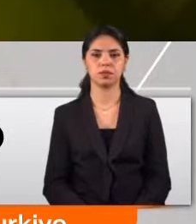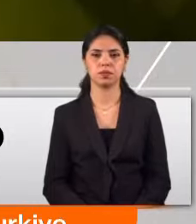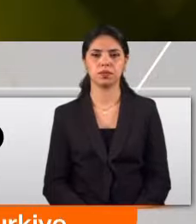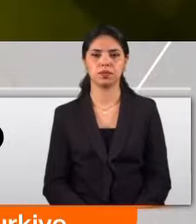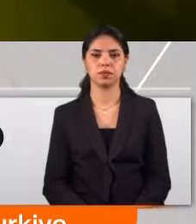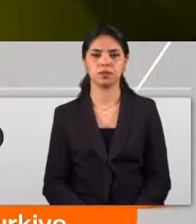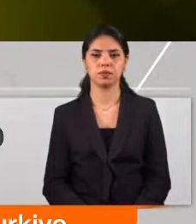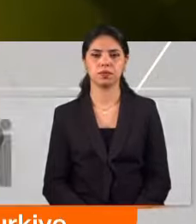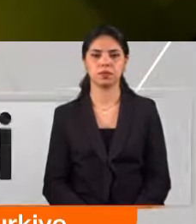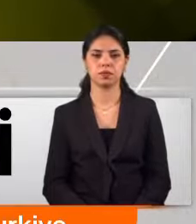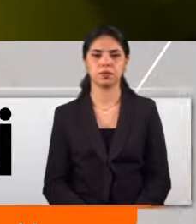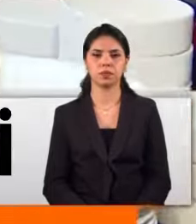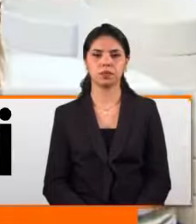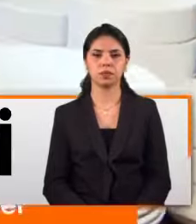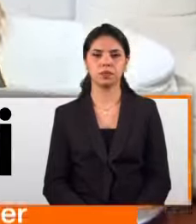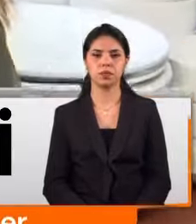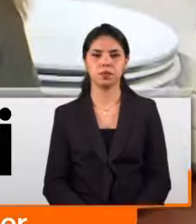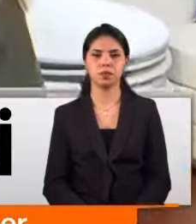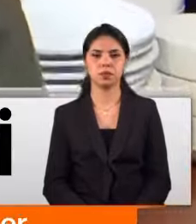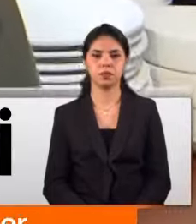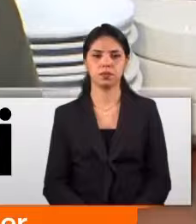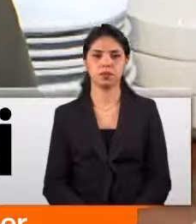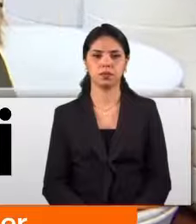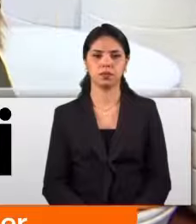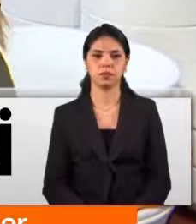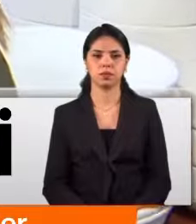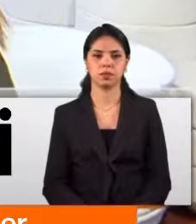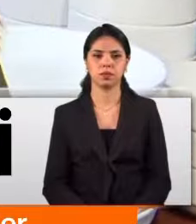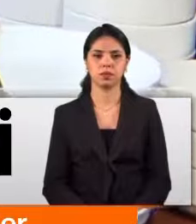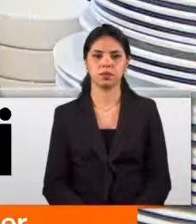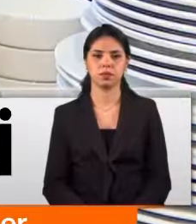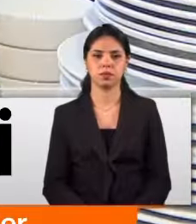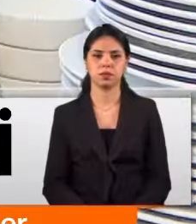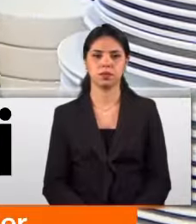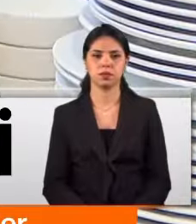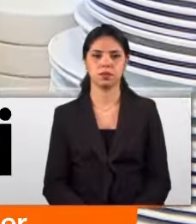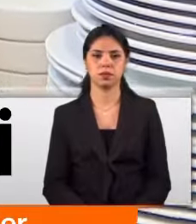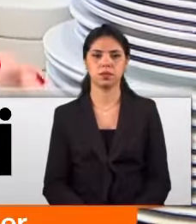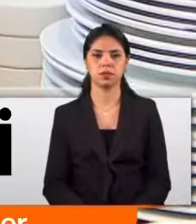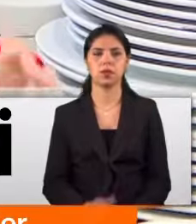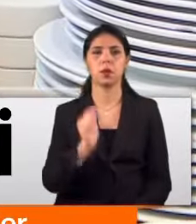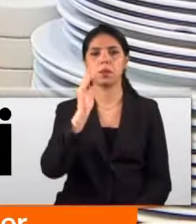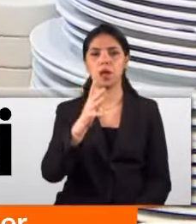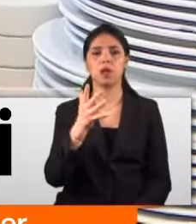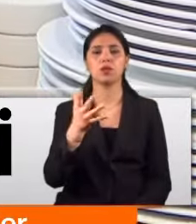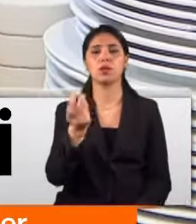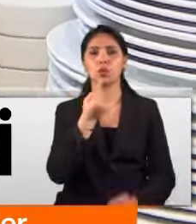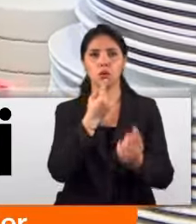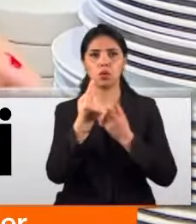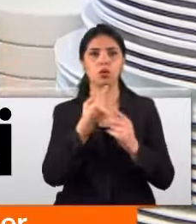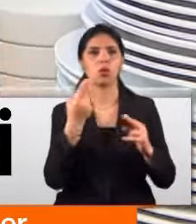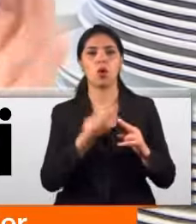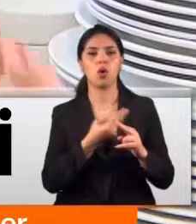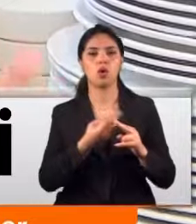dur deme hareketidir bu. Bu göbeği kaça aldınız? Tanesi 10 liraya geliyor. Fahiş fiyatlarda en çok konuşulan